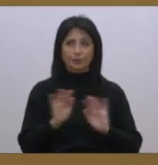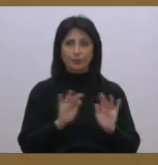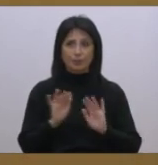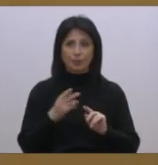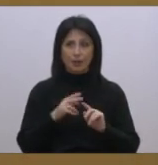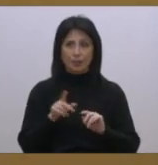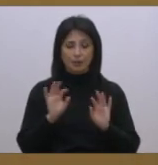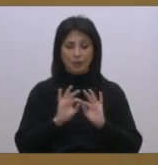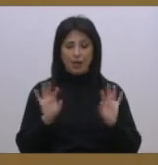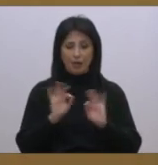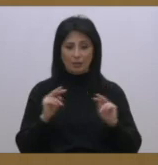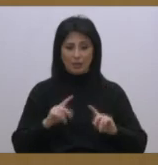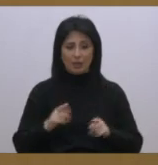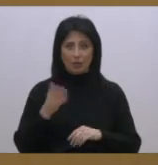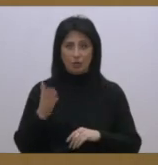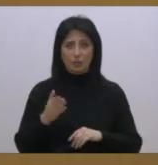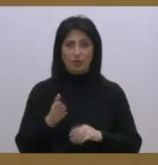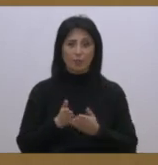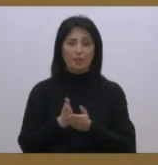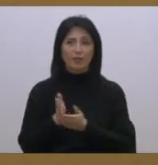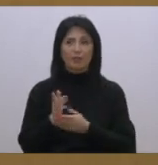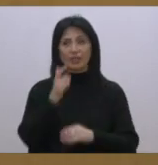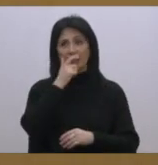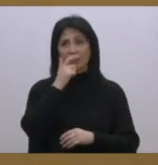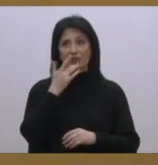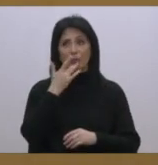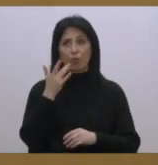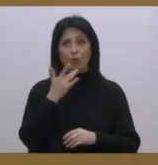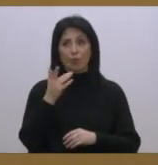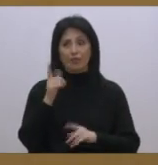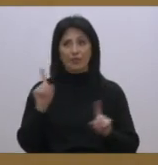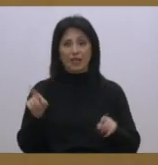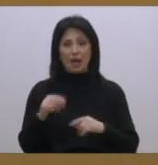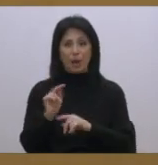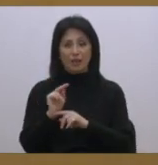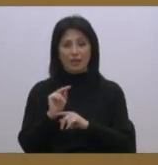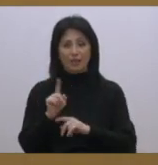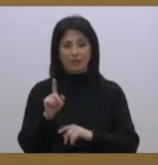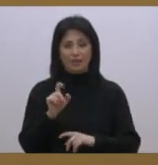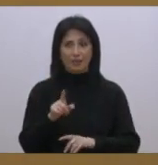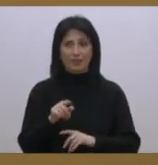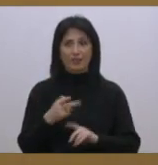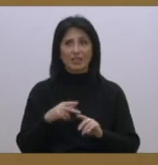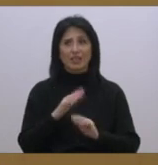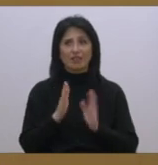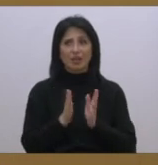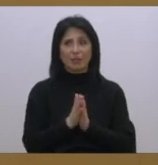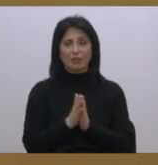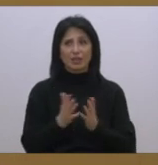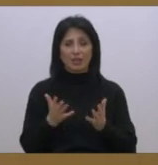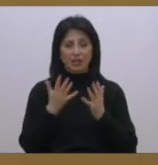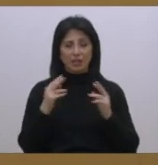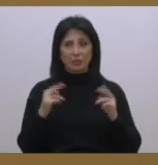აი ამ განცხადებას დაადასტურებს, რომ მიემართება სააკაშვილის პოლიტიკური რეაბილიტაციისკენ. ეს ყველაფერი კი